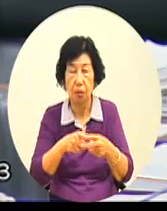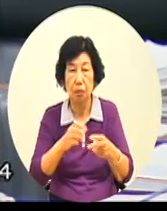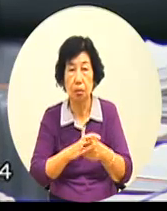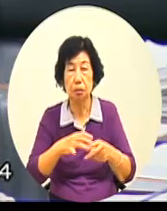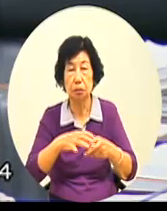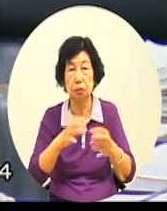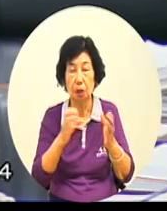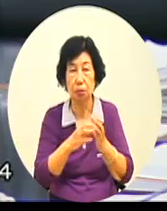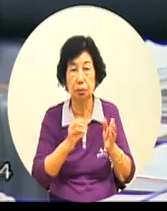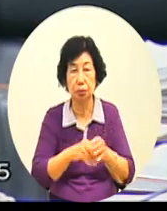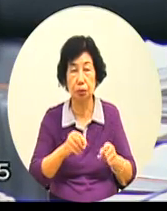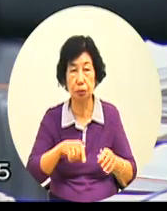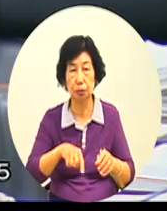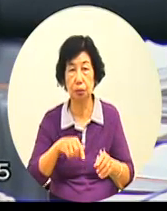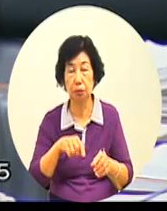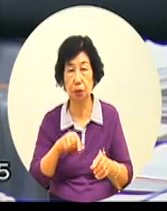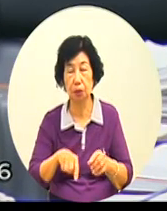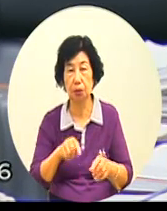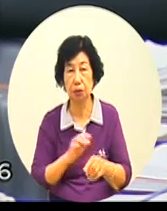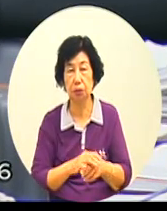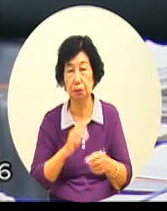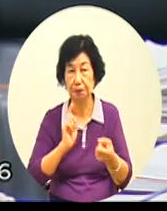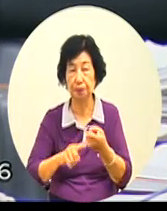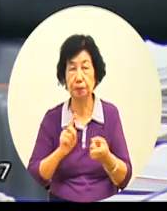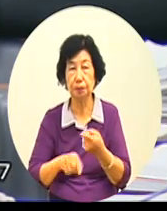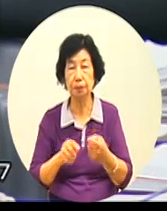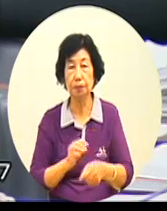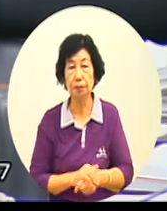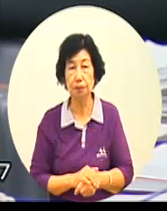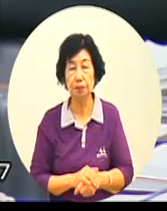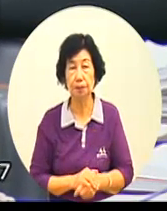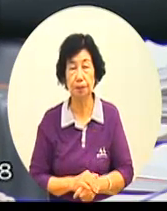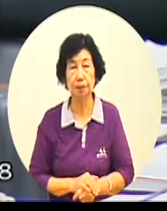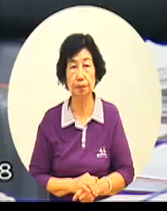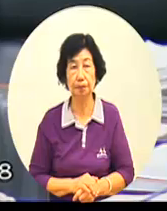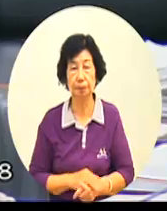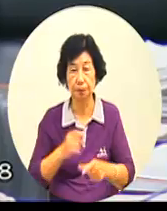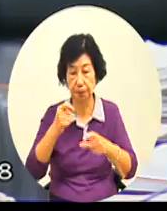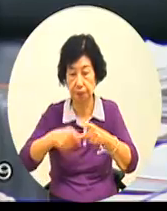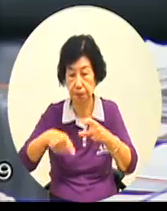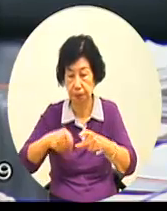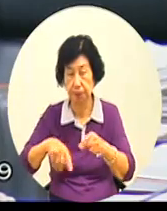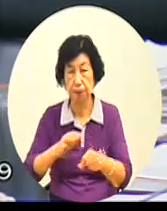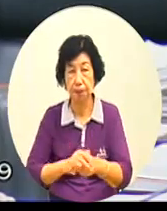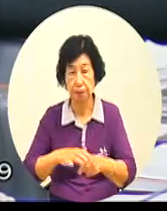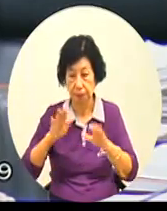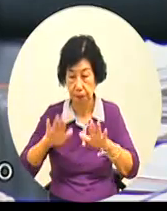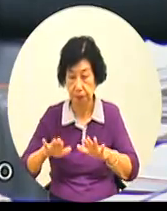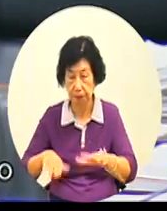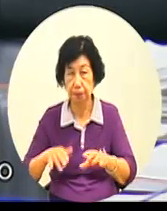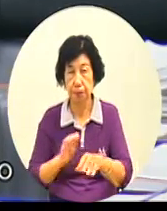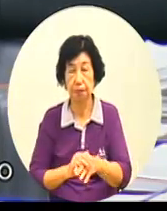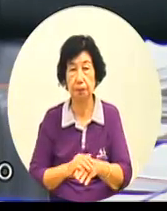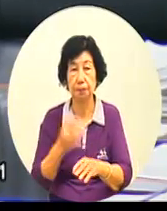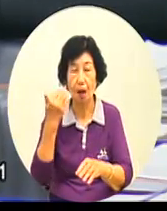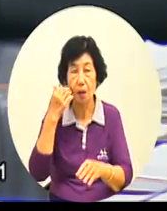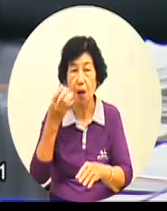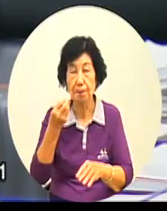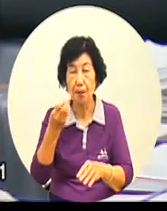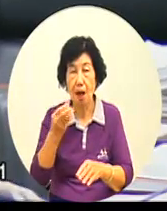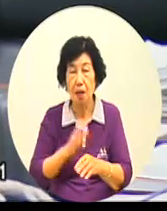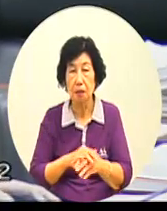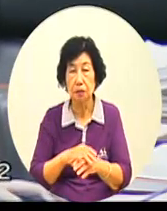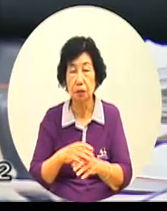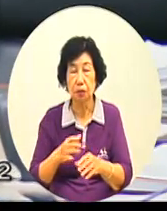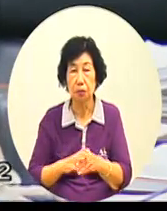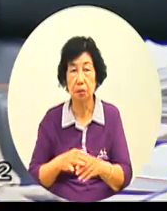主而言，如果说今天他是完全的没有发加班费，我认